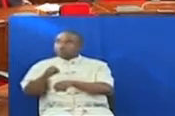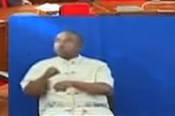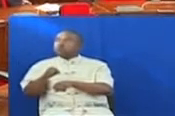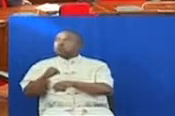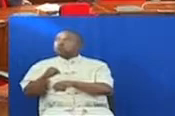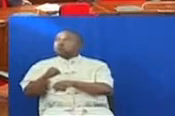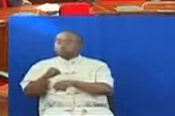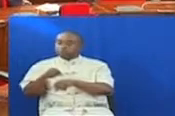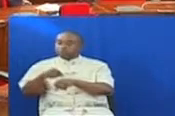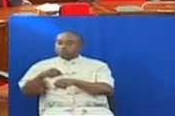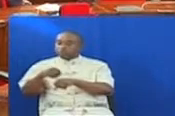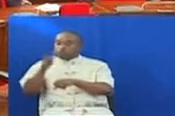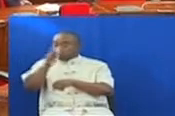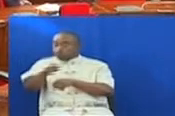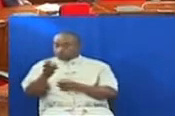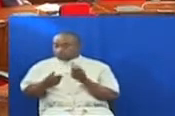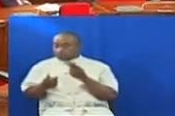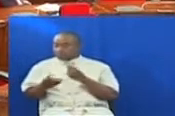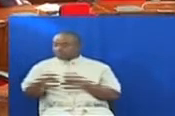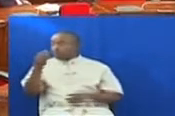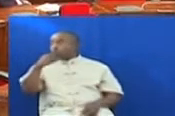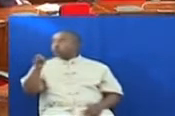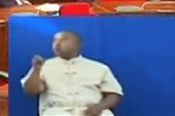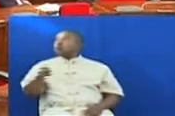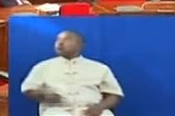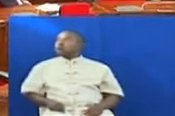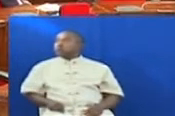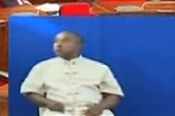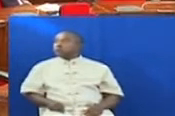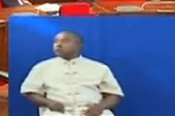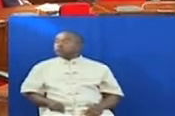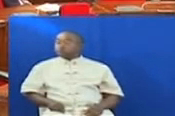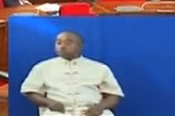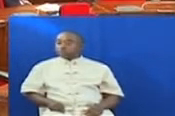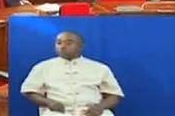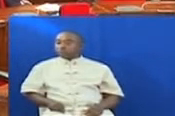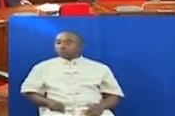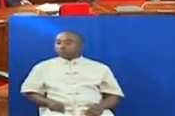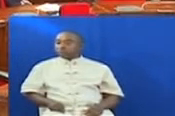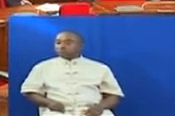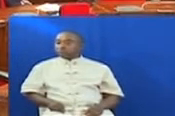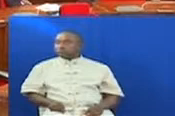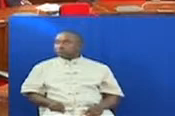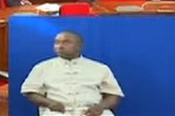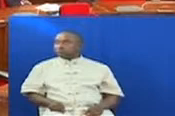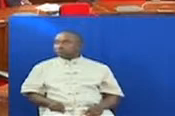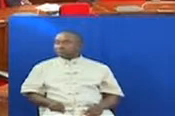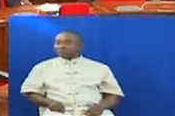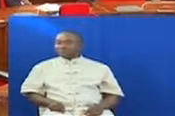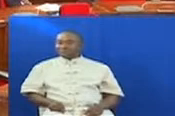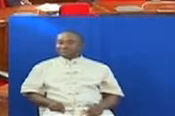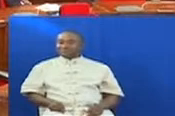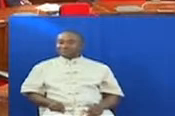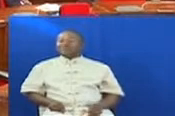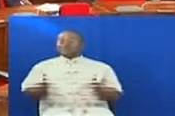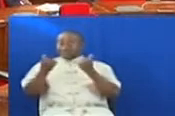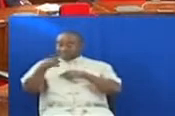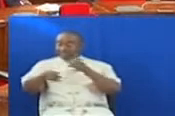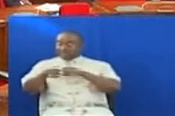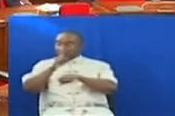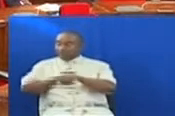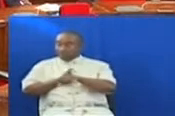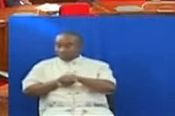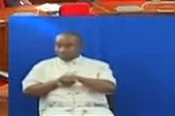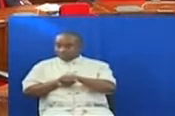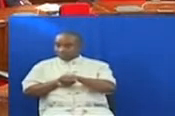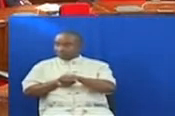wamekula fedha na kuna hujuma ambazo zimefanyika, wakati kosa ni la kuchelewa kupeleka fedha kwa wakati, na miradi mingi